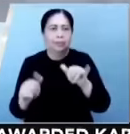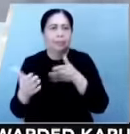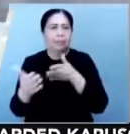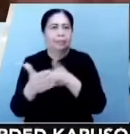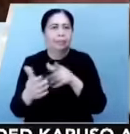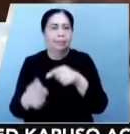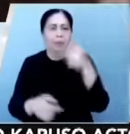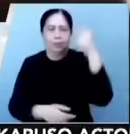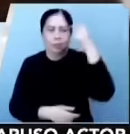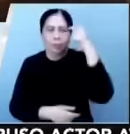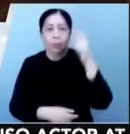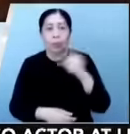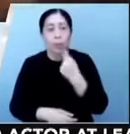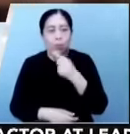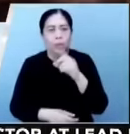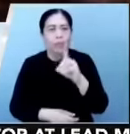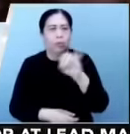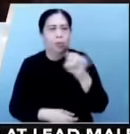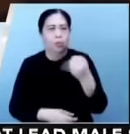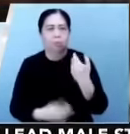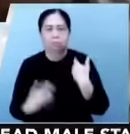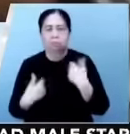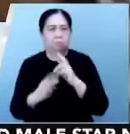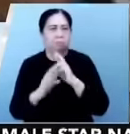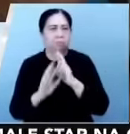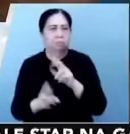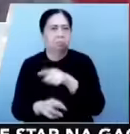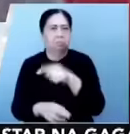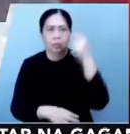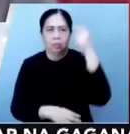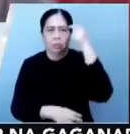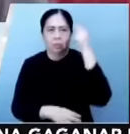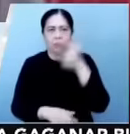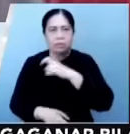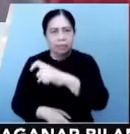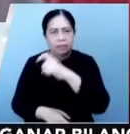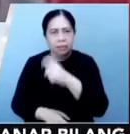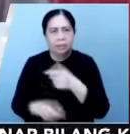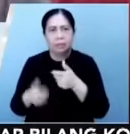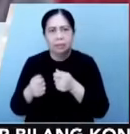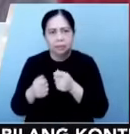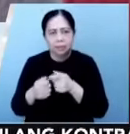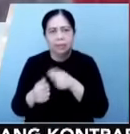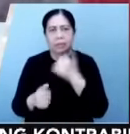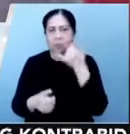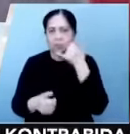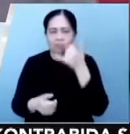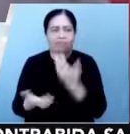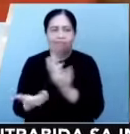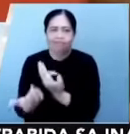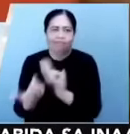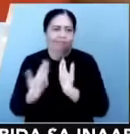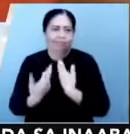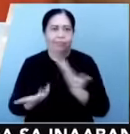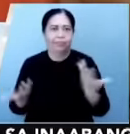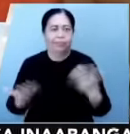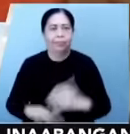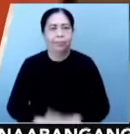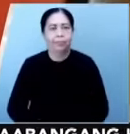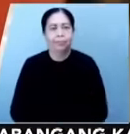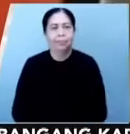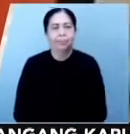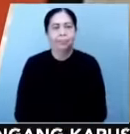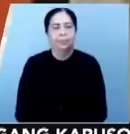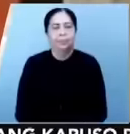DOJ. Wala pang tugon ang kampo ni Quiboloy sa aming mga text at tawag. Para sa GMA Integrated News,